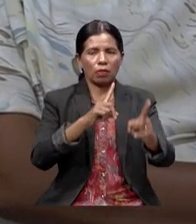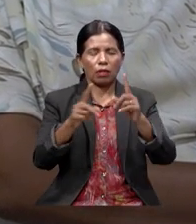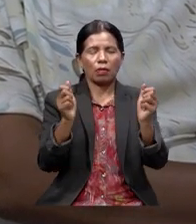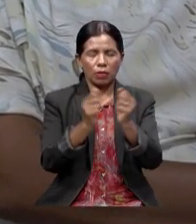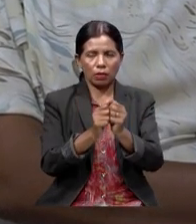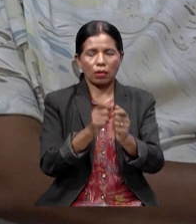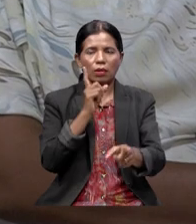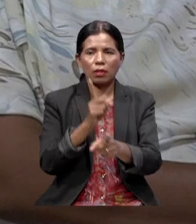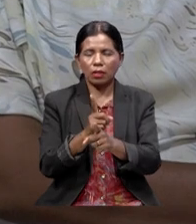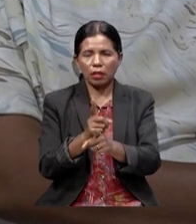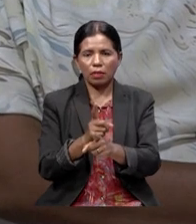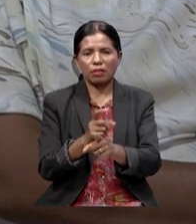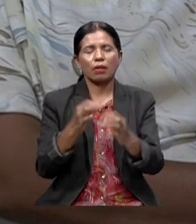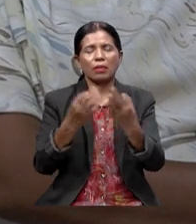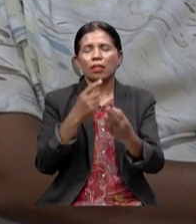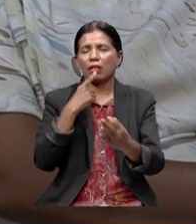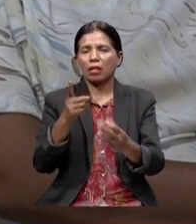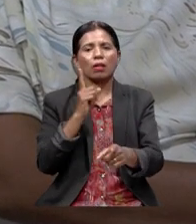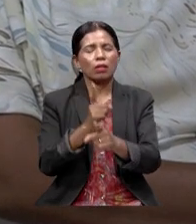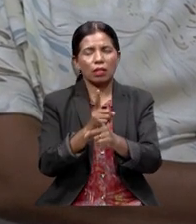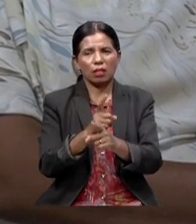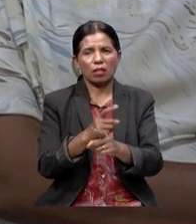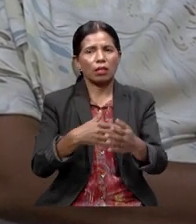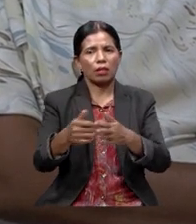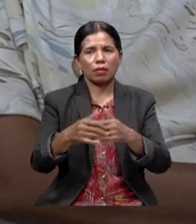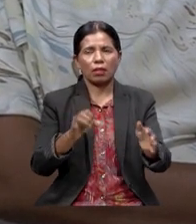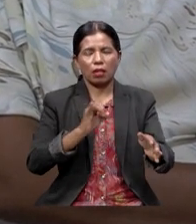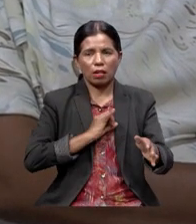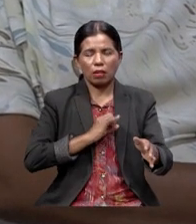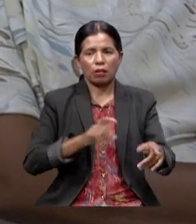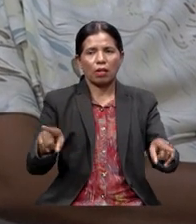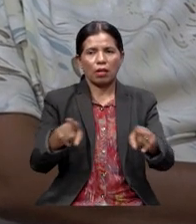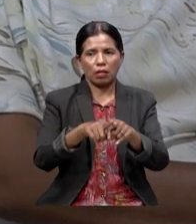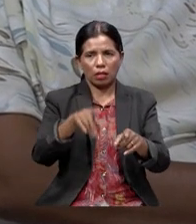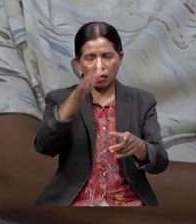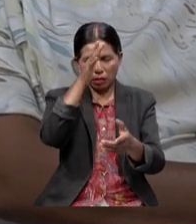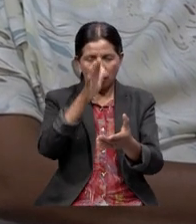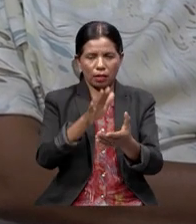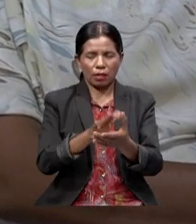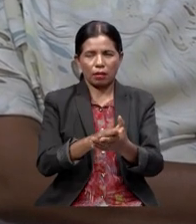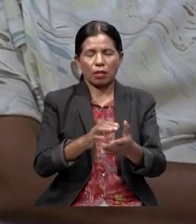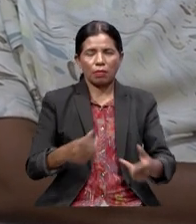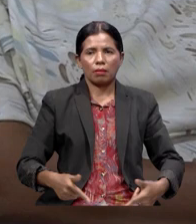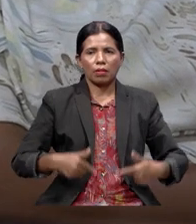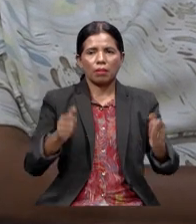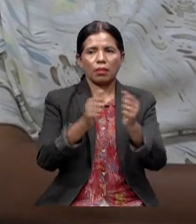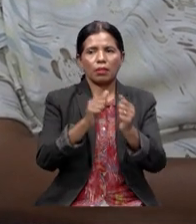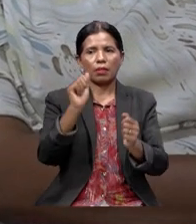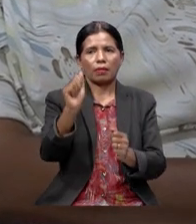kalah. Family sih dia sendiri loss kalah. Maybe jalan barat kau nular durante beramur sama tu tina sanur